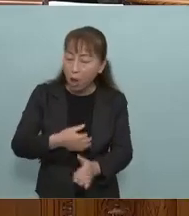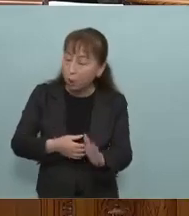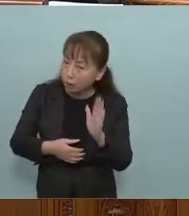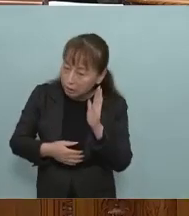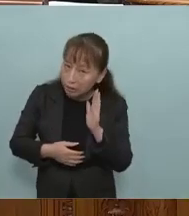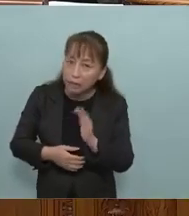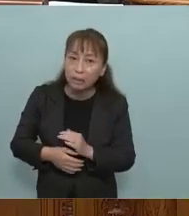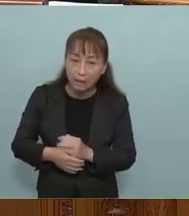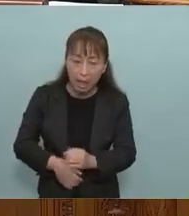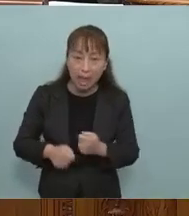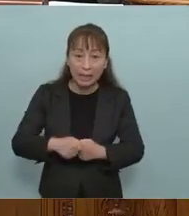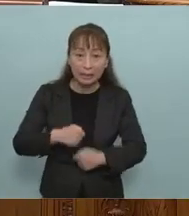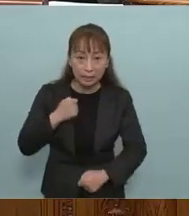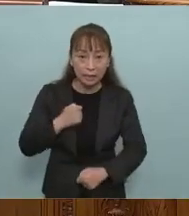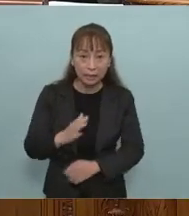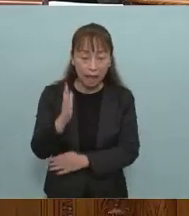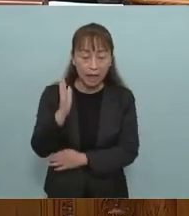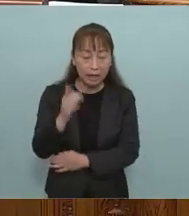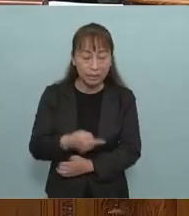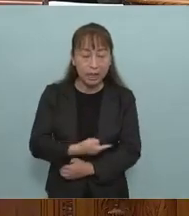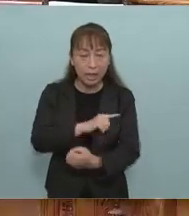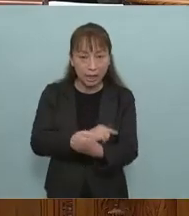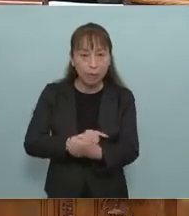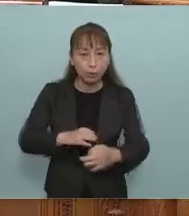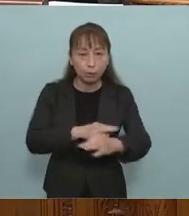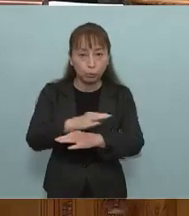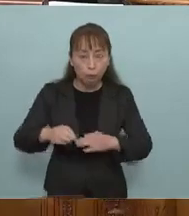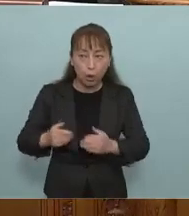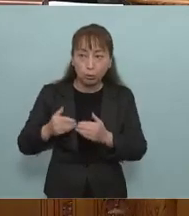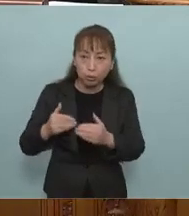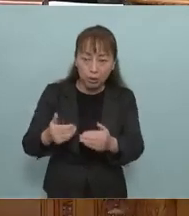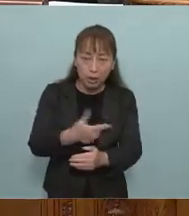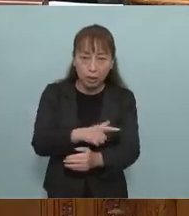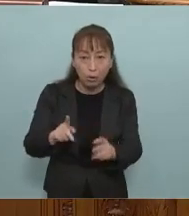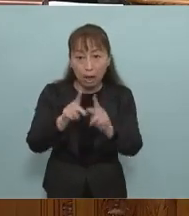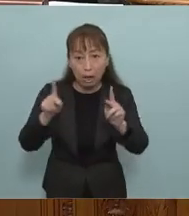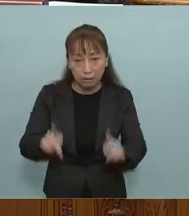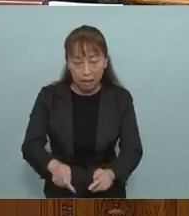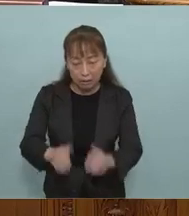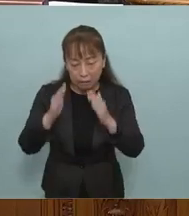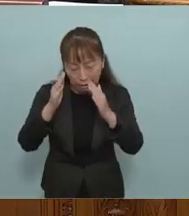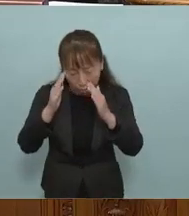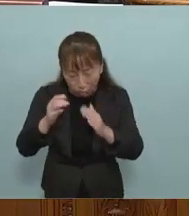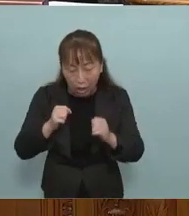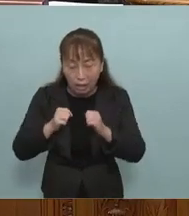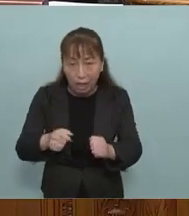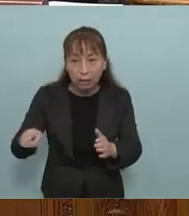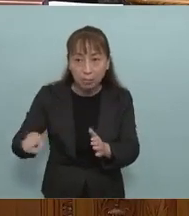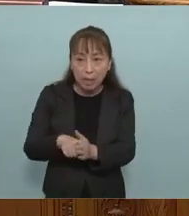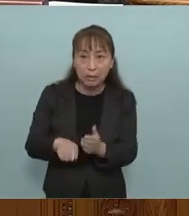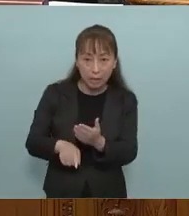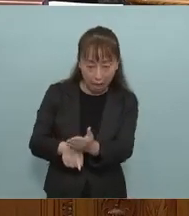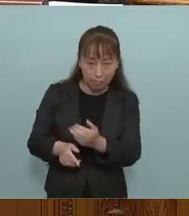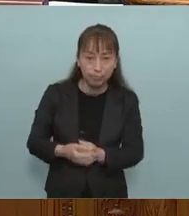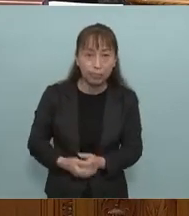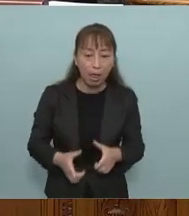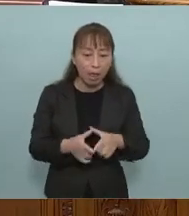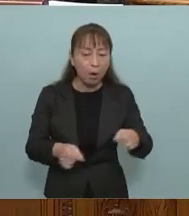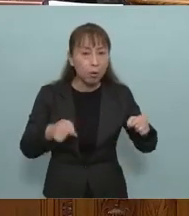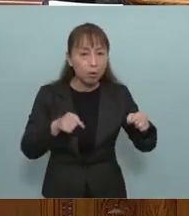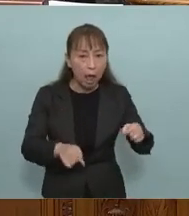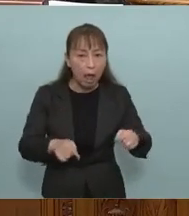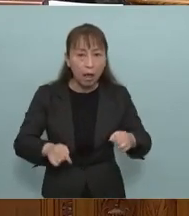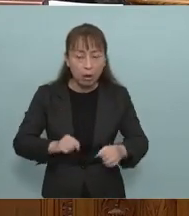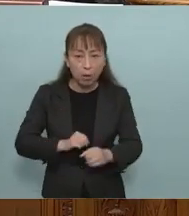運営を心がけ、諸課題に対し全力で当たってきました。この間、我が国は長引くコロナ